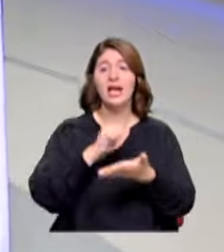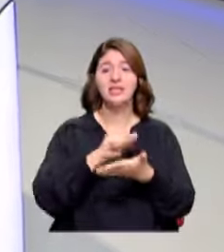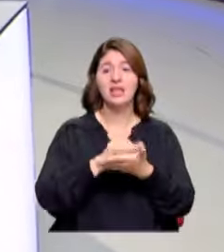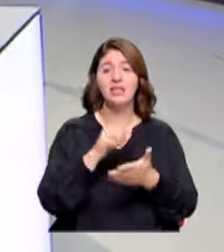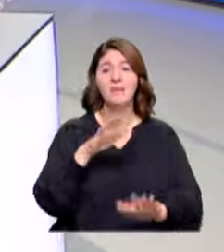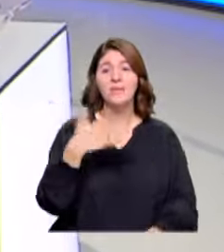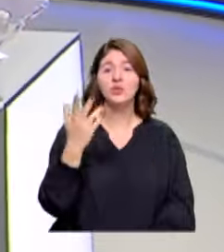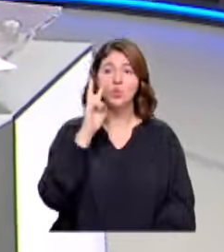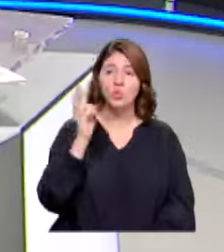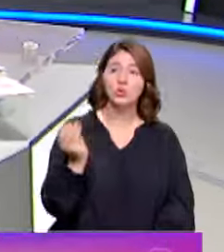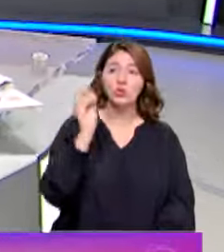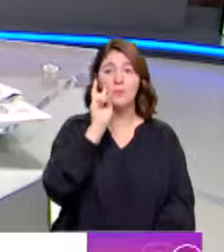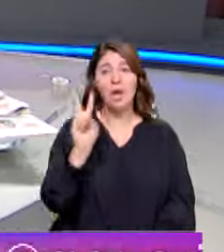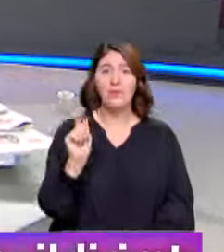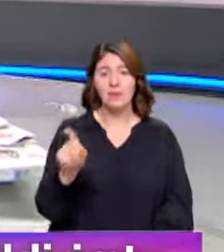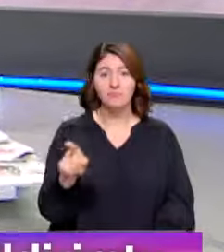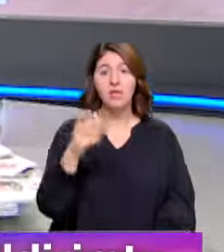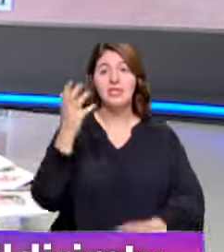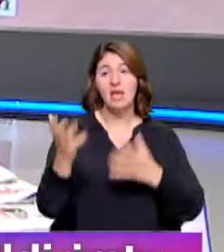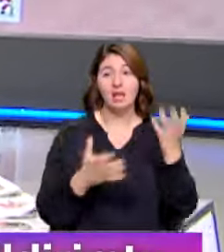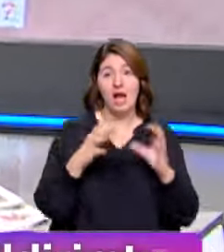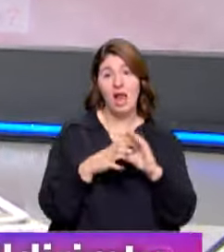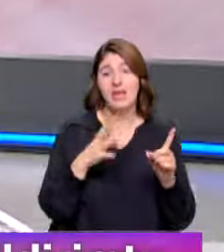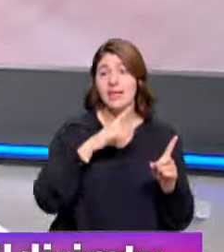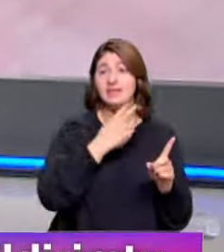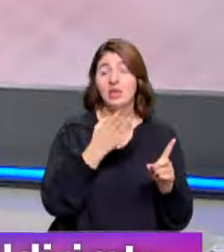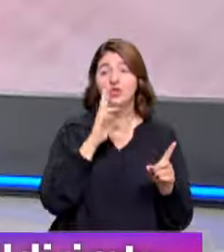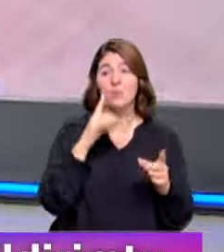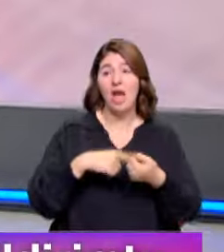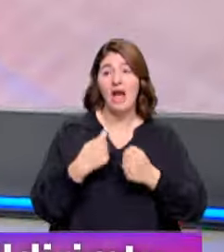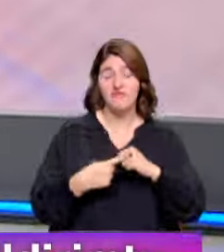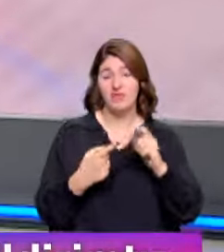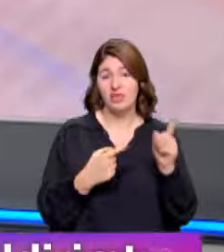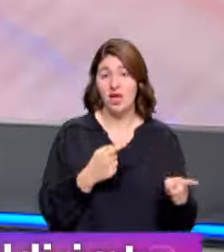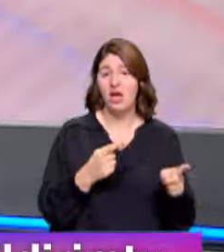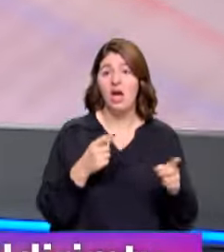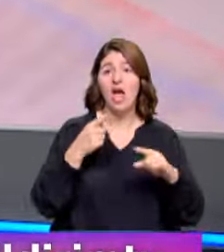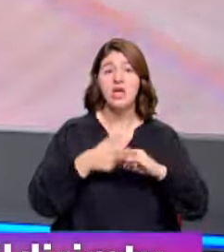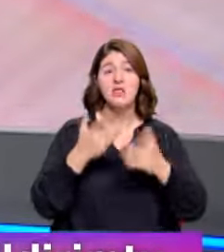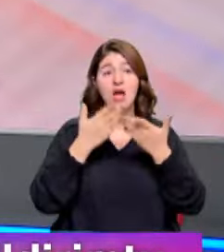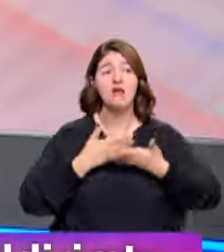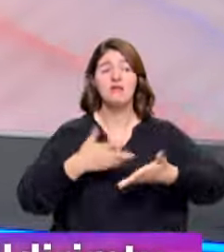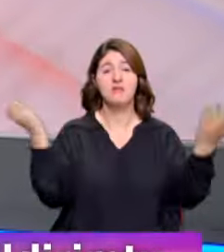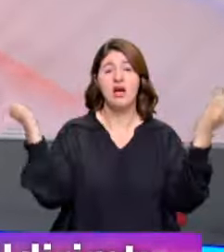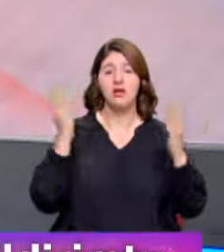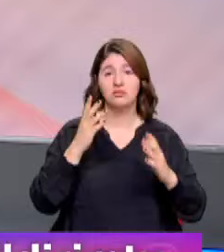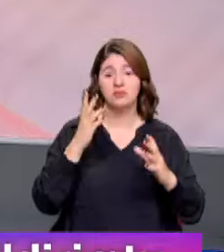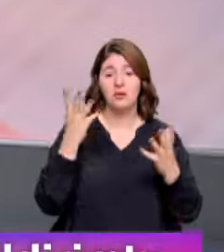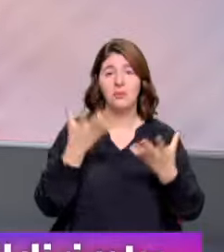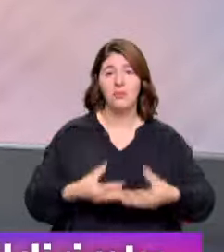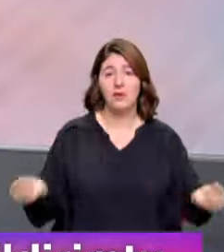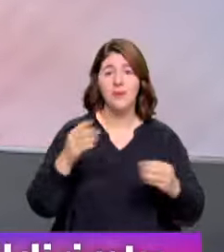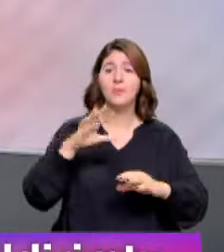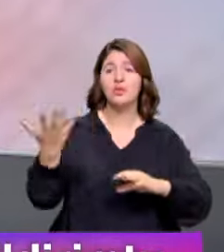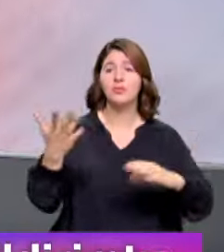Gazetelerden de başka yansımalara bakalım. Yangınlara dair ne yazık ki son bir haftada hektarlarca ormanımız küle döndü.